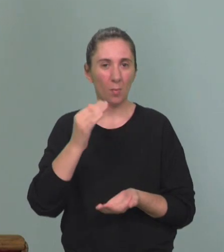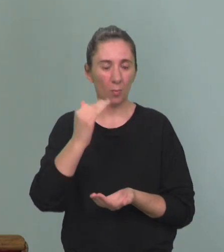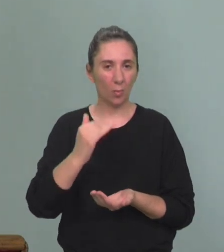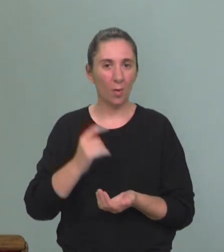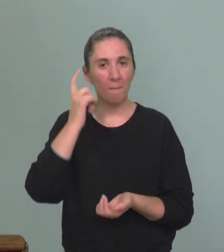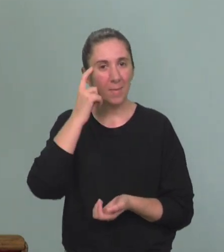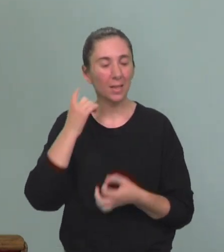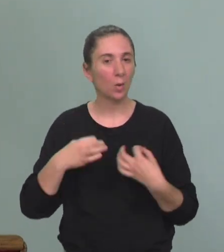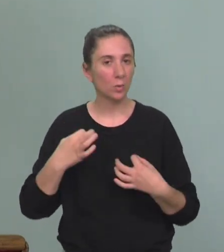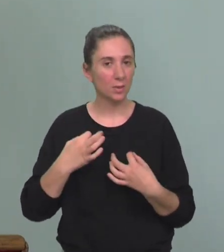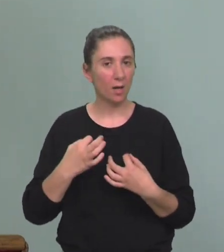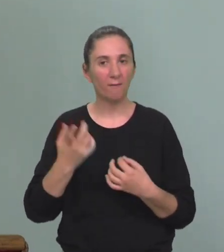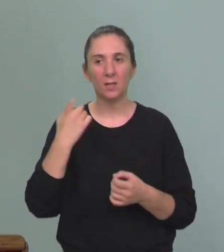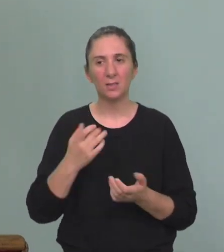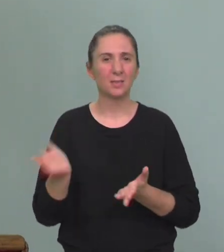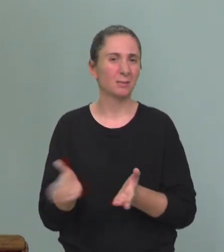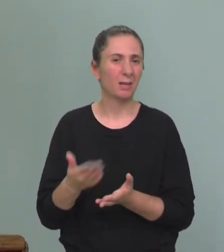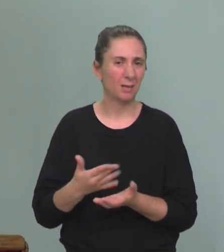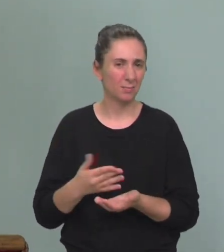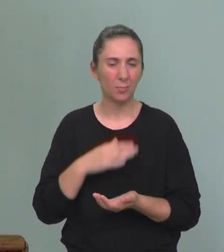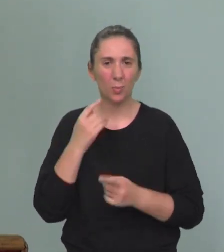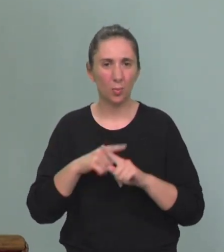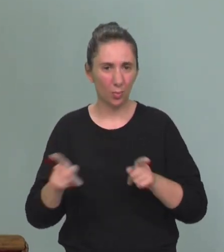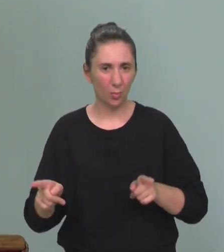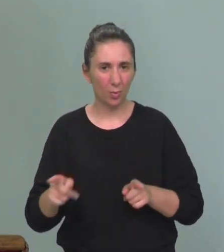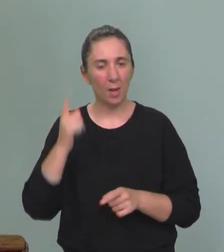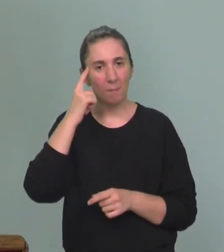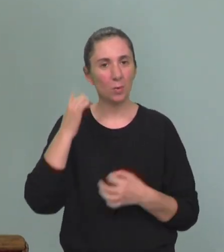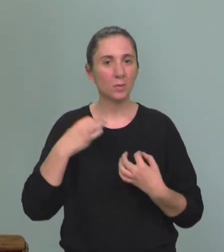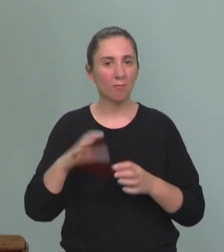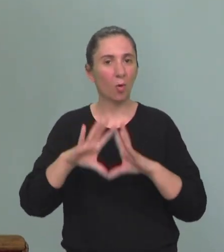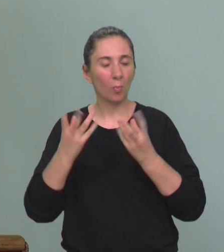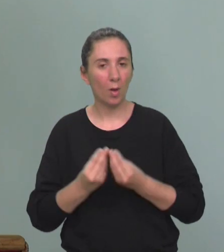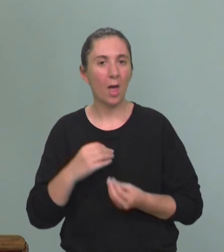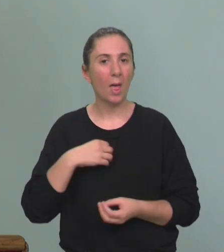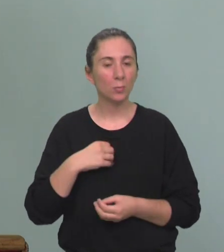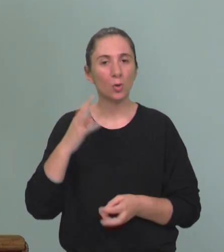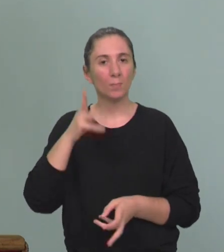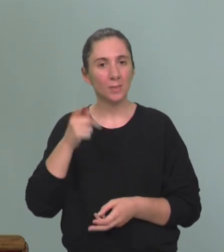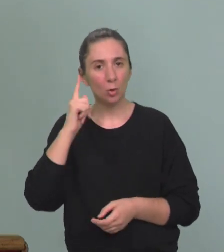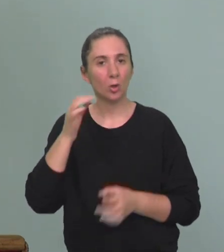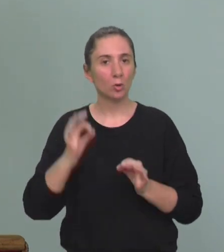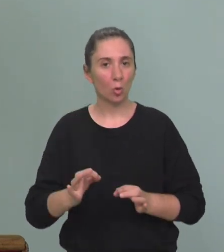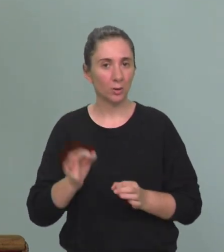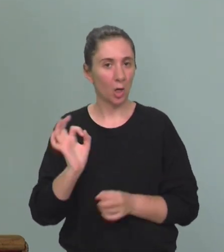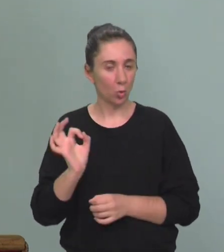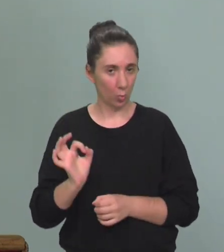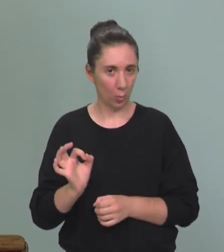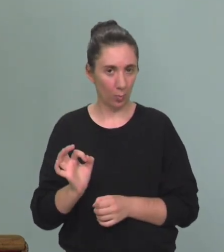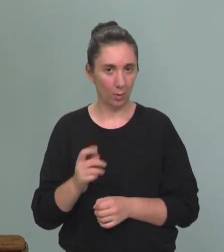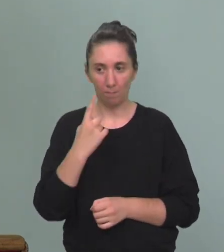Jedna od definicija mentalnog zdravlja iz nekih literatura je: mentalno zdravlje obuhvaća emocionalnu, psihičku i socijalnu